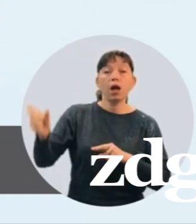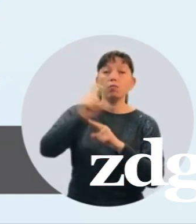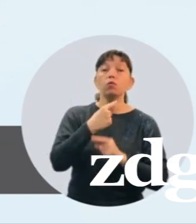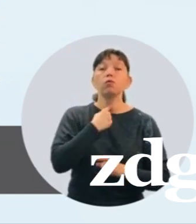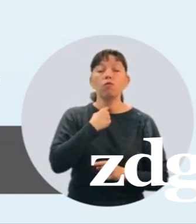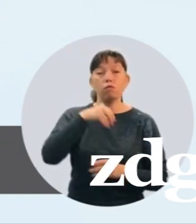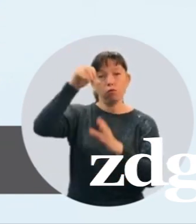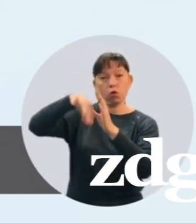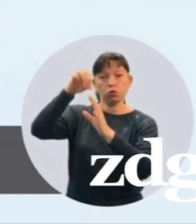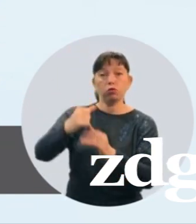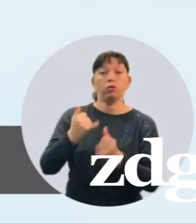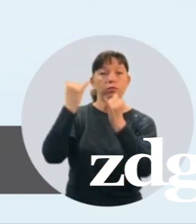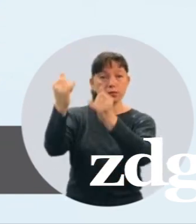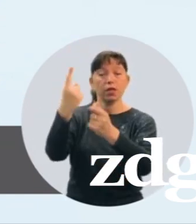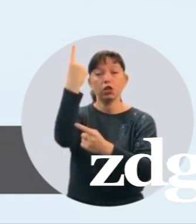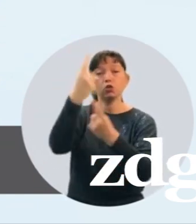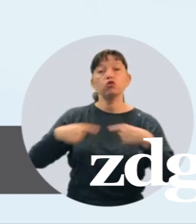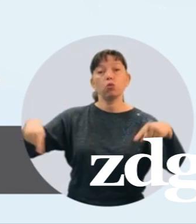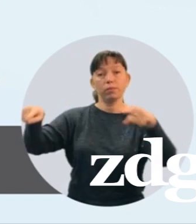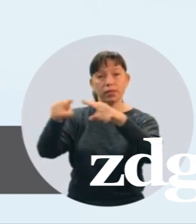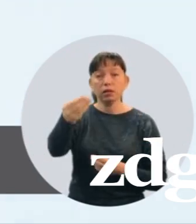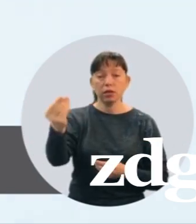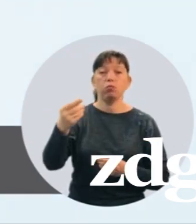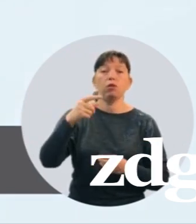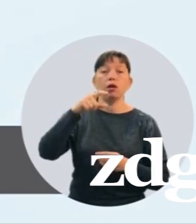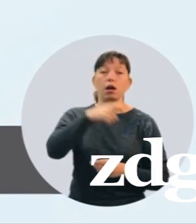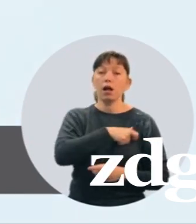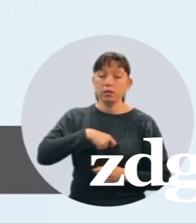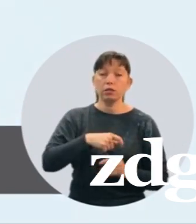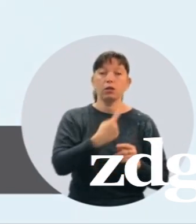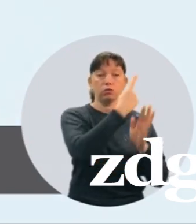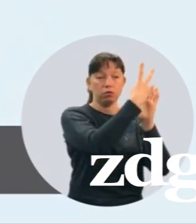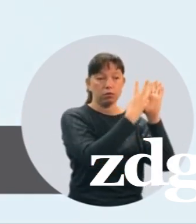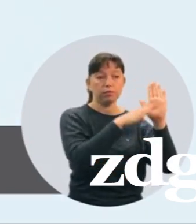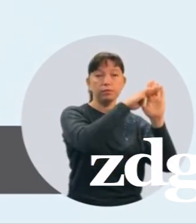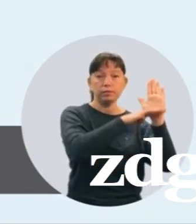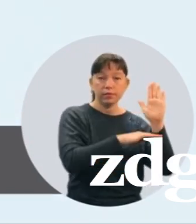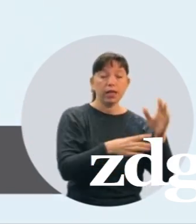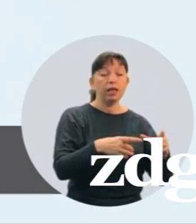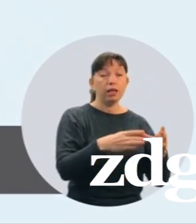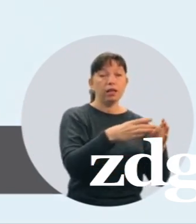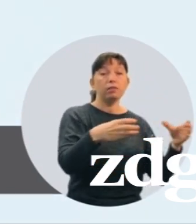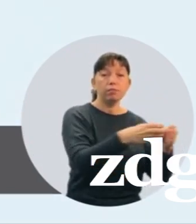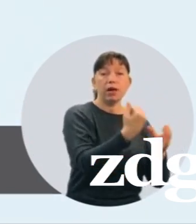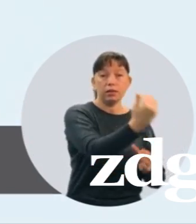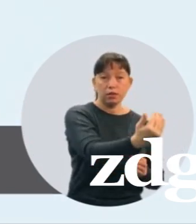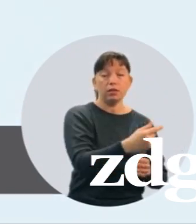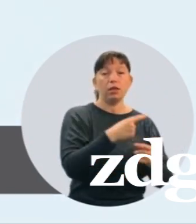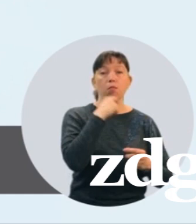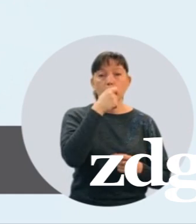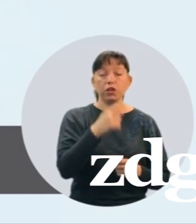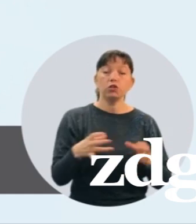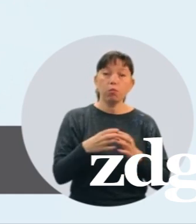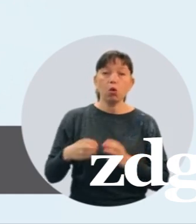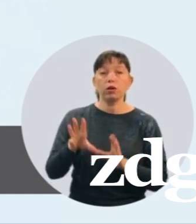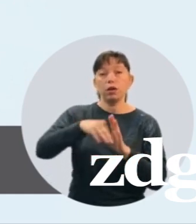vor ieși, spre exemplu, doar 10% din numărul alegătorilor. Altfel spus, poate ajunge în Parlament un candidat care ar acumula